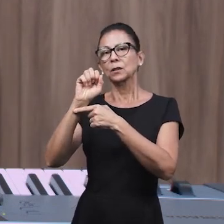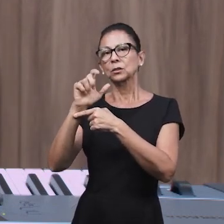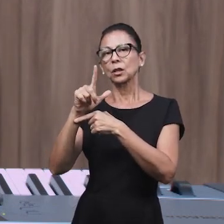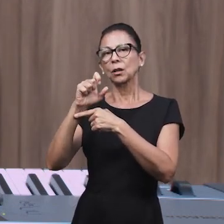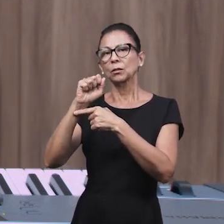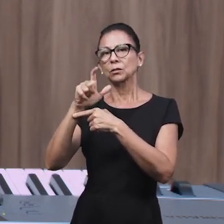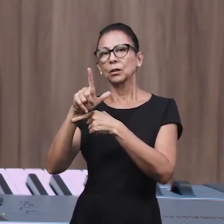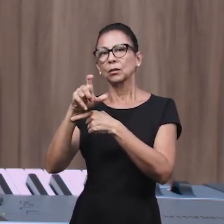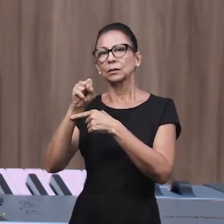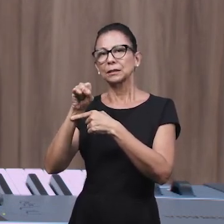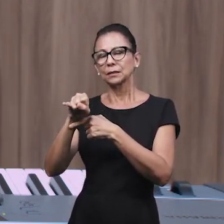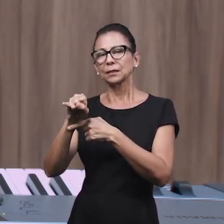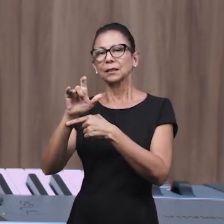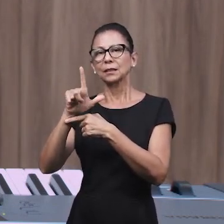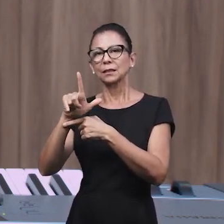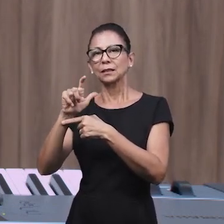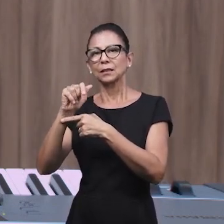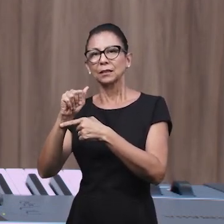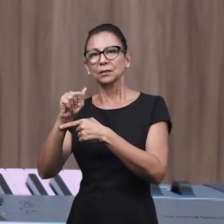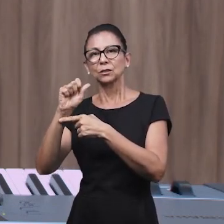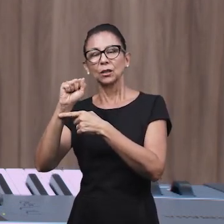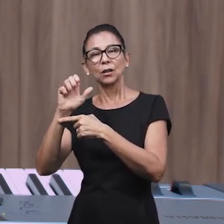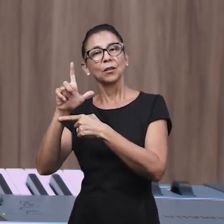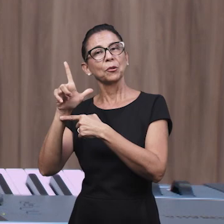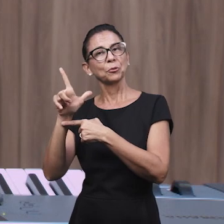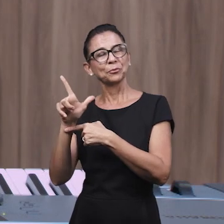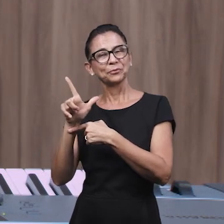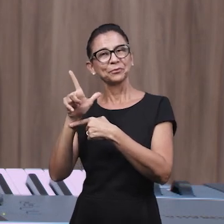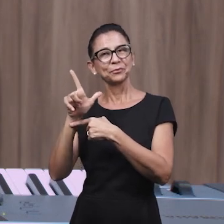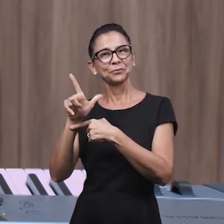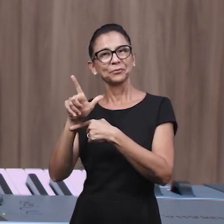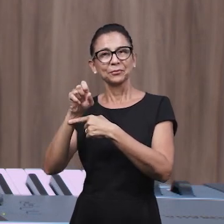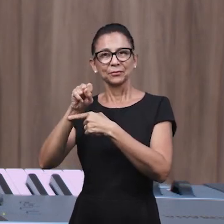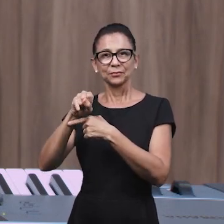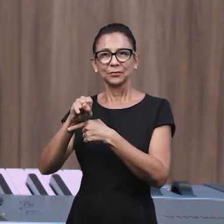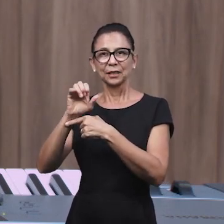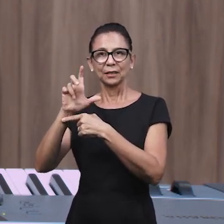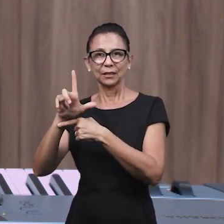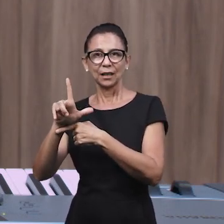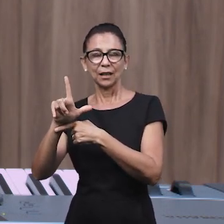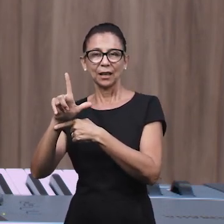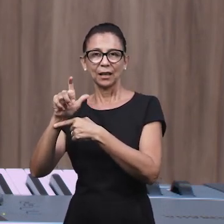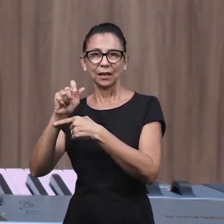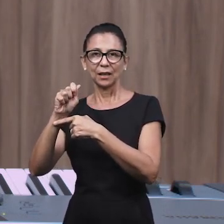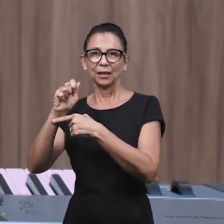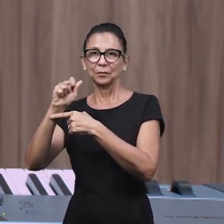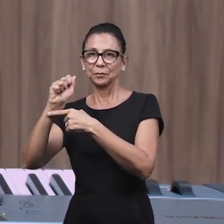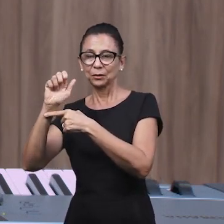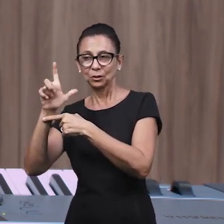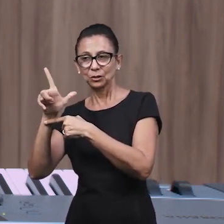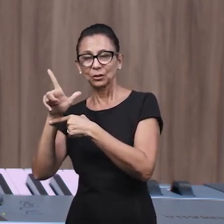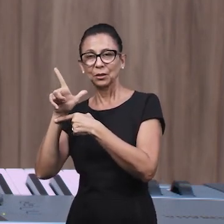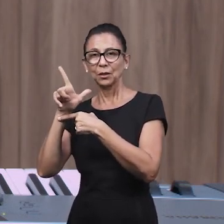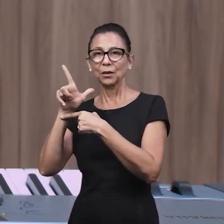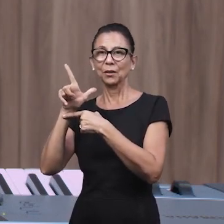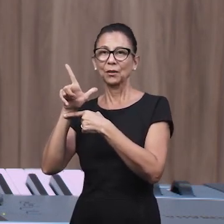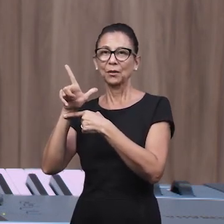Sol, Sol, Sol, Lá, Sol, Si. Si, Lá, Sol. Si, Lá, Sol, Mi,